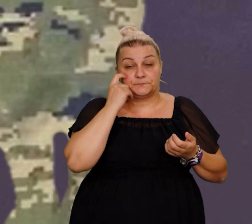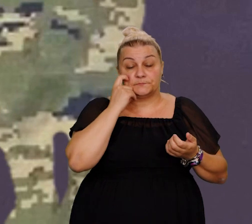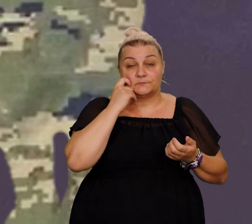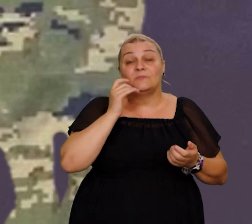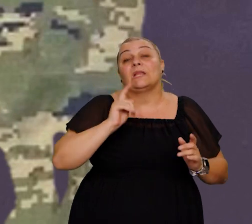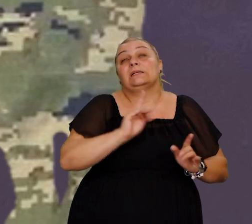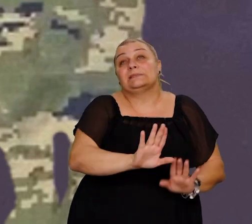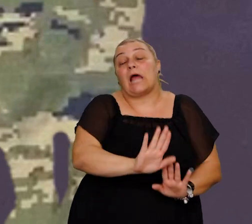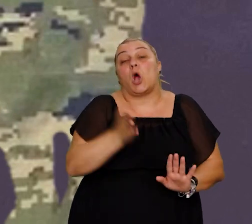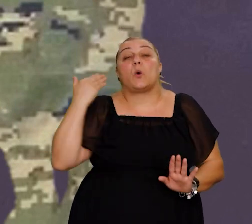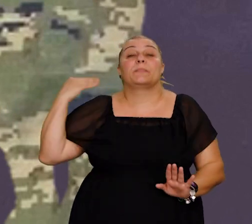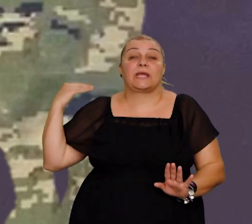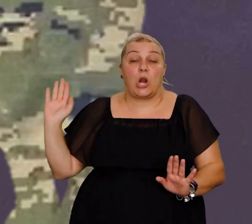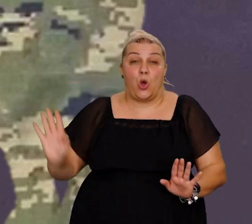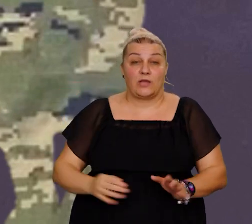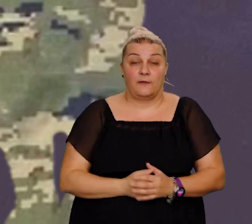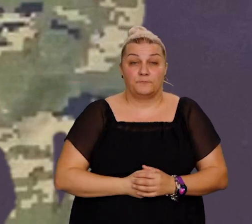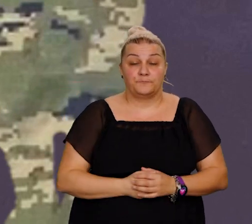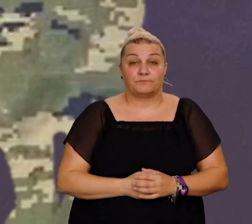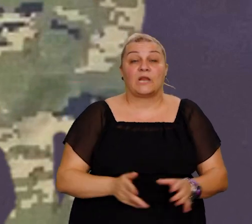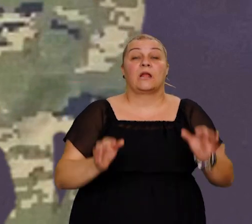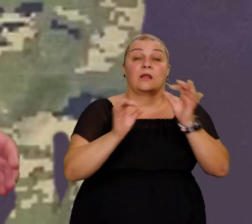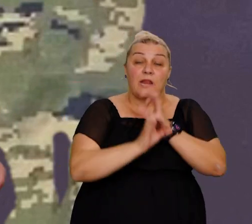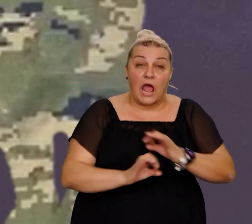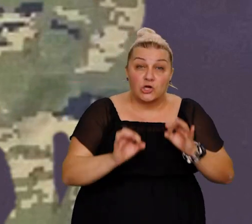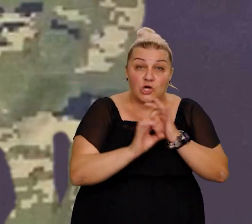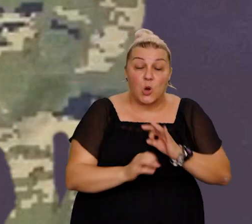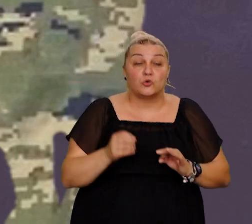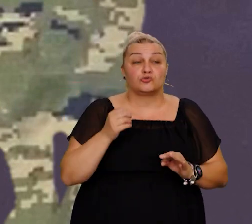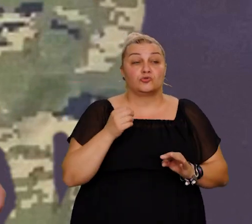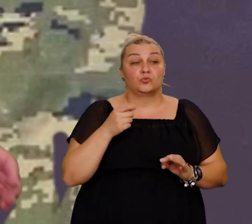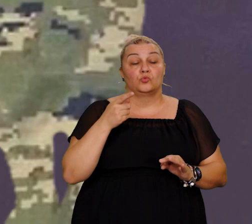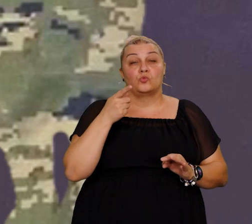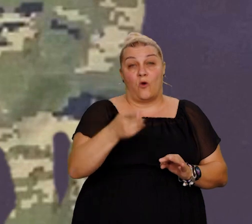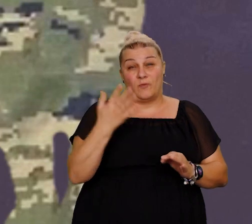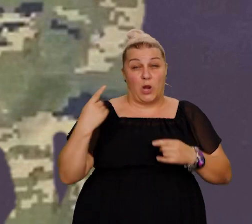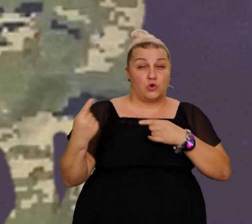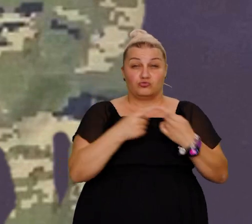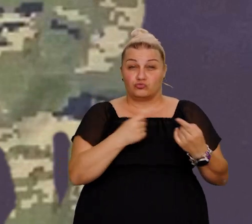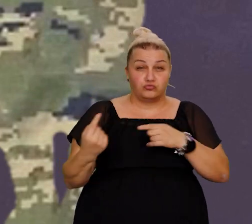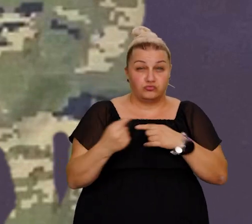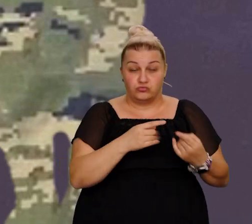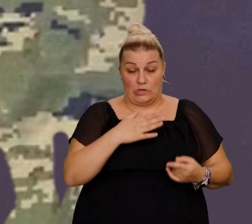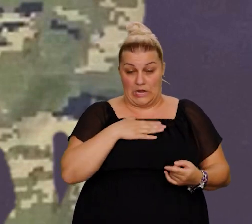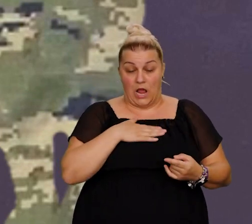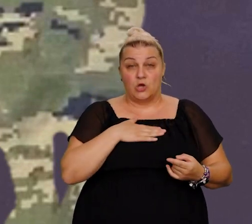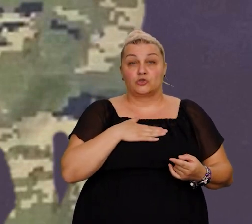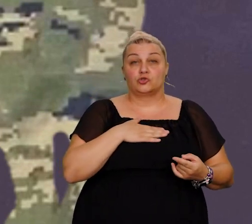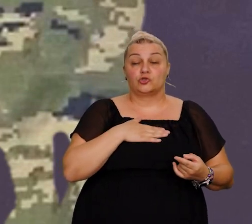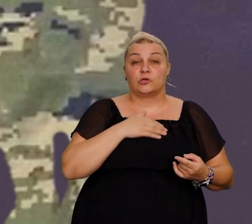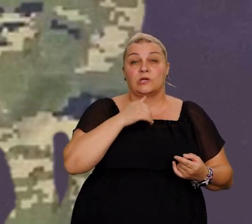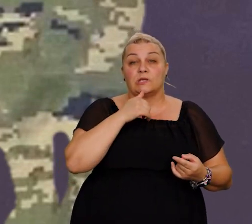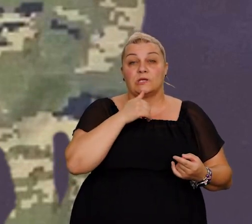dobro, tako je bilo kako je bilo. I nažalost u tom sukobu između nas